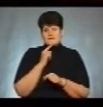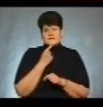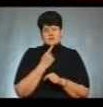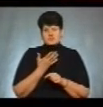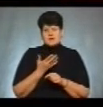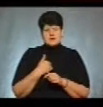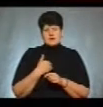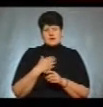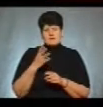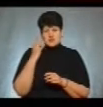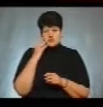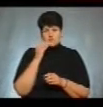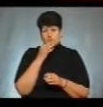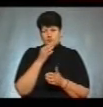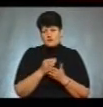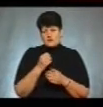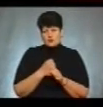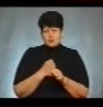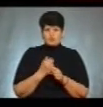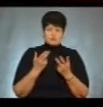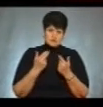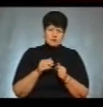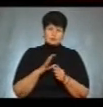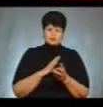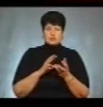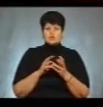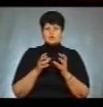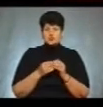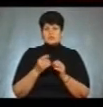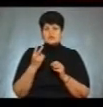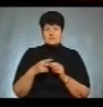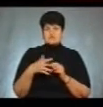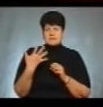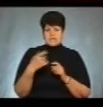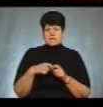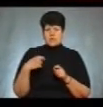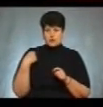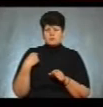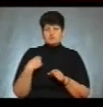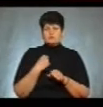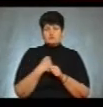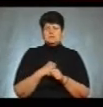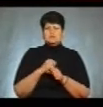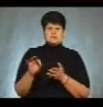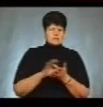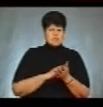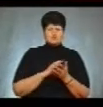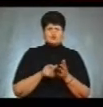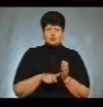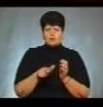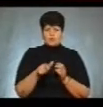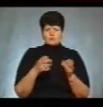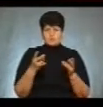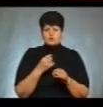я рахую, відповідальна робота. Так, і була б на суми на 25 кілометрів зробити зразу цю всю дорогу, а приходилося зробити